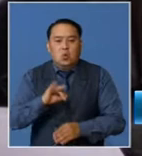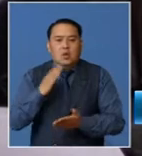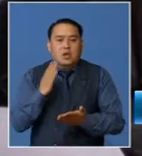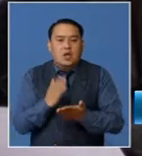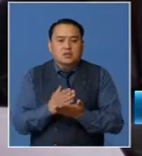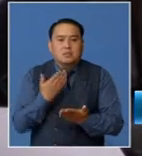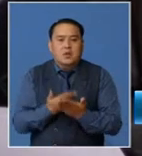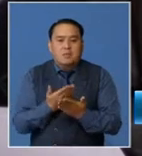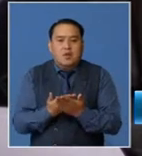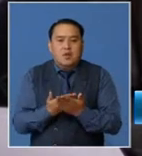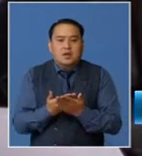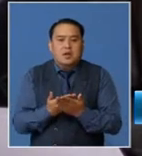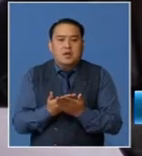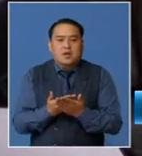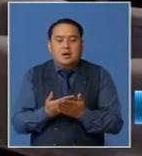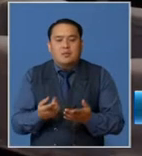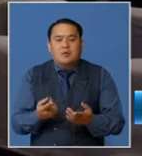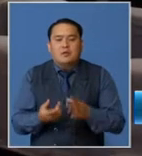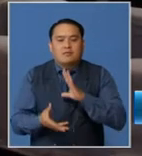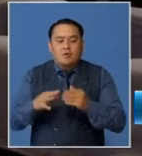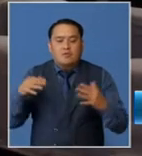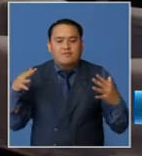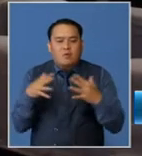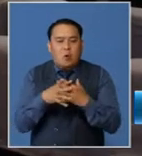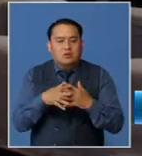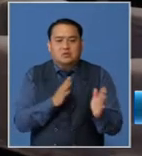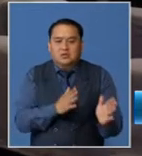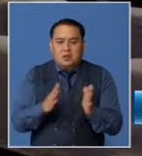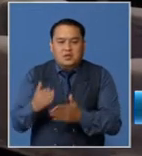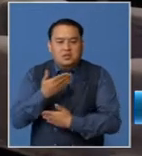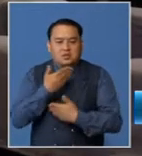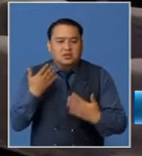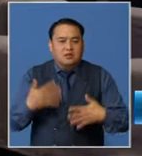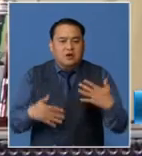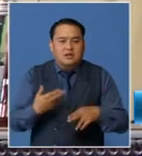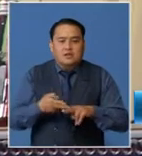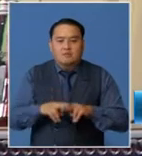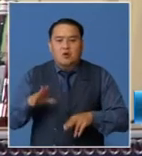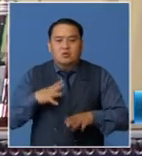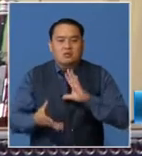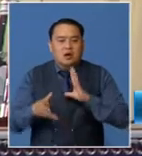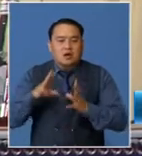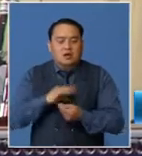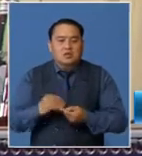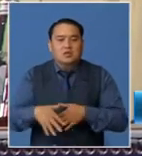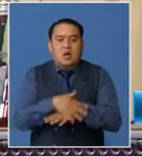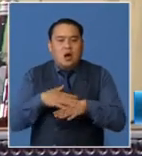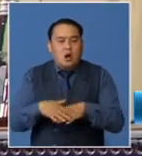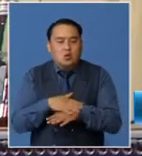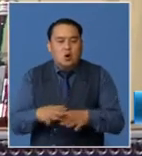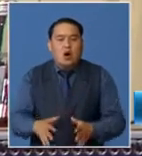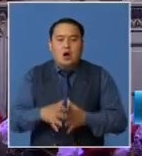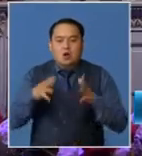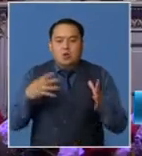немало примеров, когда разногласие приводило к войнам и нестабильности. Поэтому в сохранении единства народа огромную